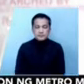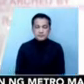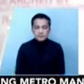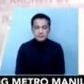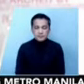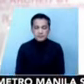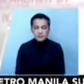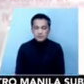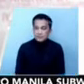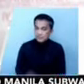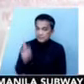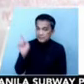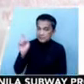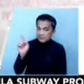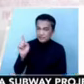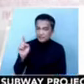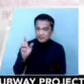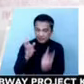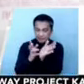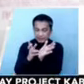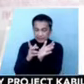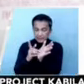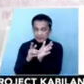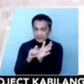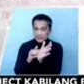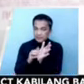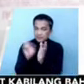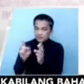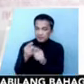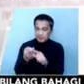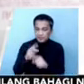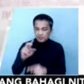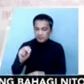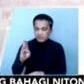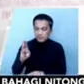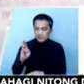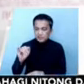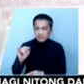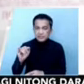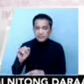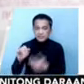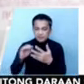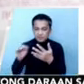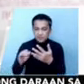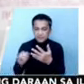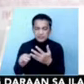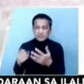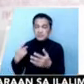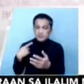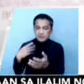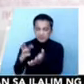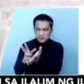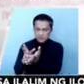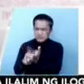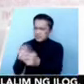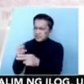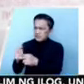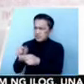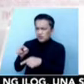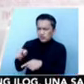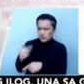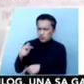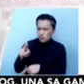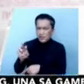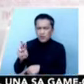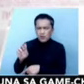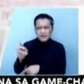Ito ang alien fingerprint card mula sa NBI Master Files na naglalaman ng fingerprint ng isang Guo Huaping